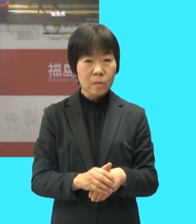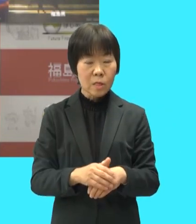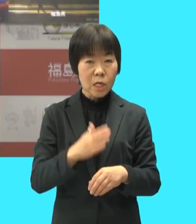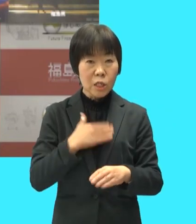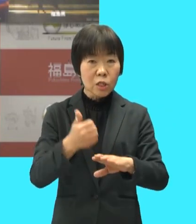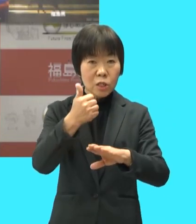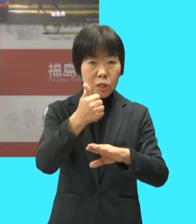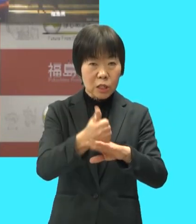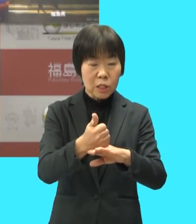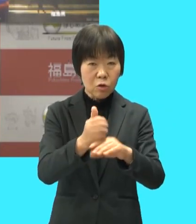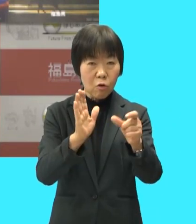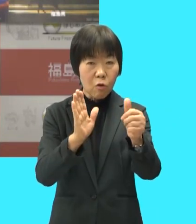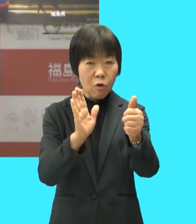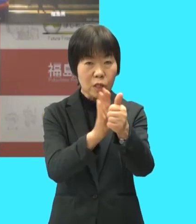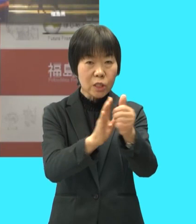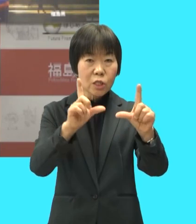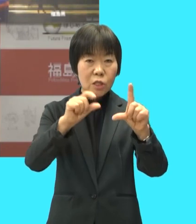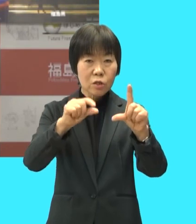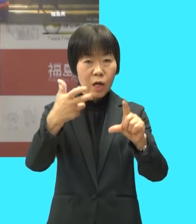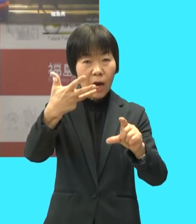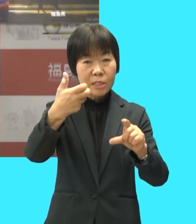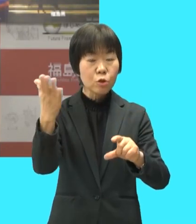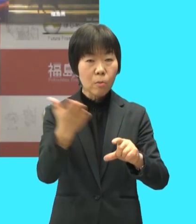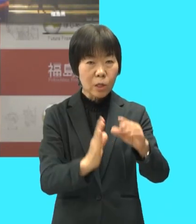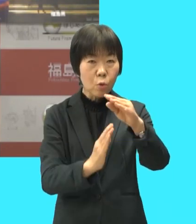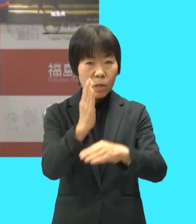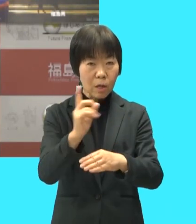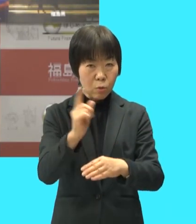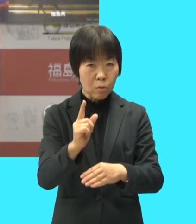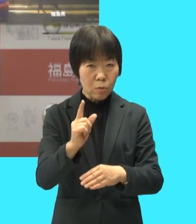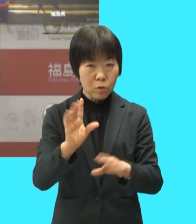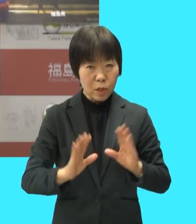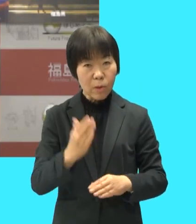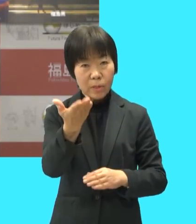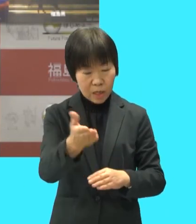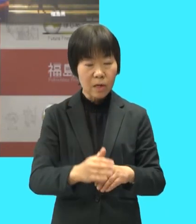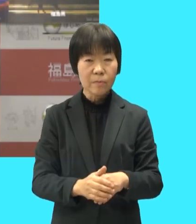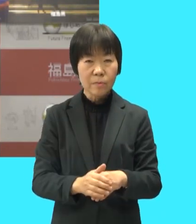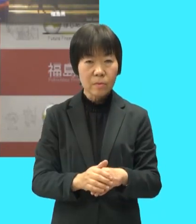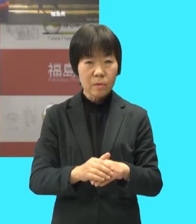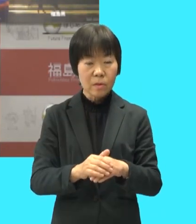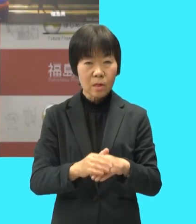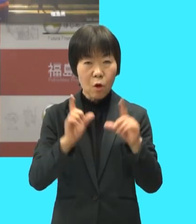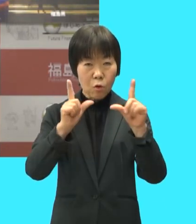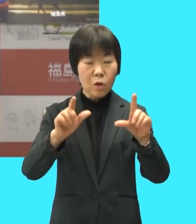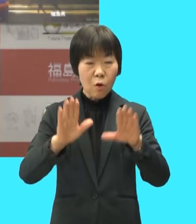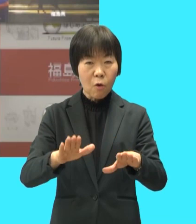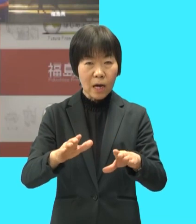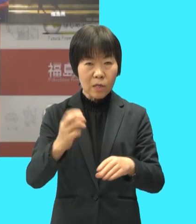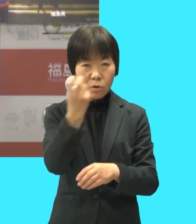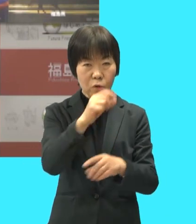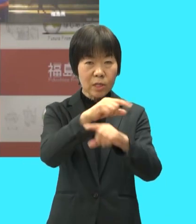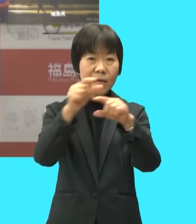支持率がまた8割を超えたことについて、また一言お伺いしたいんですが、 はい、今回の調査結果、真摯に受け